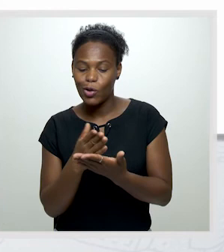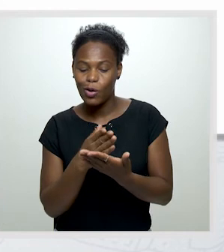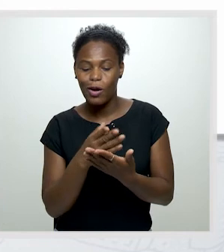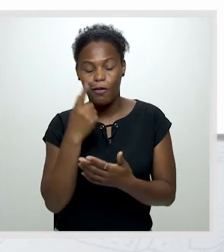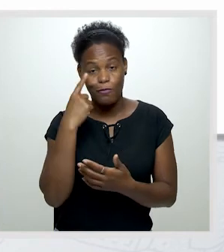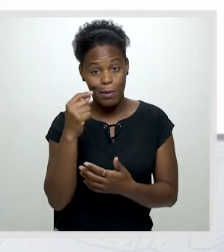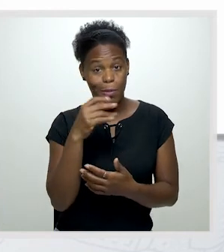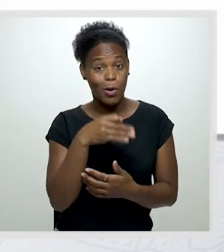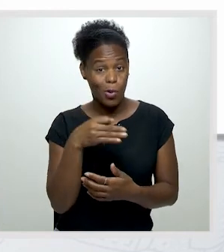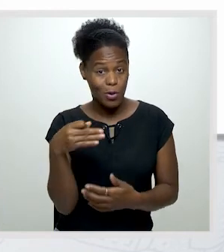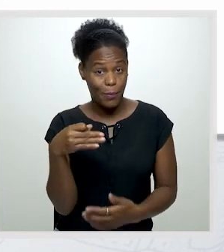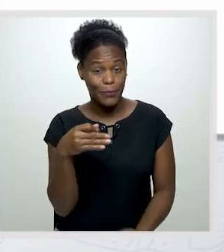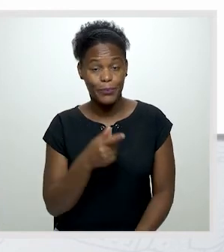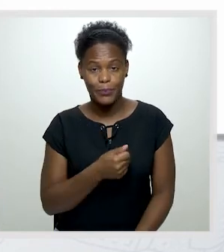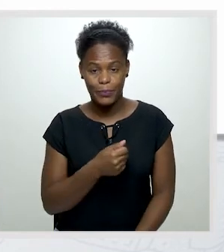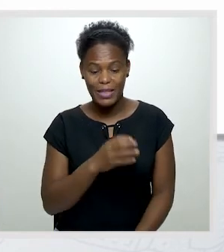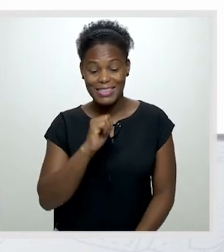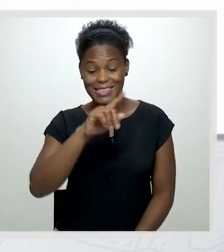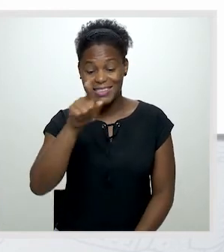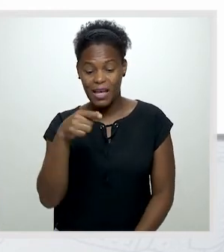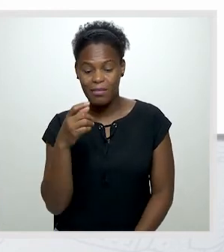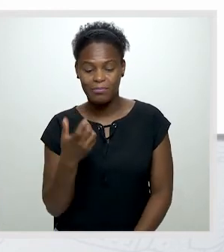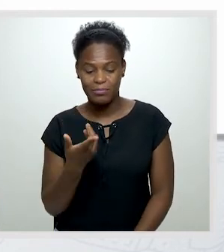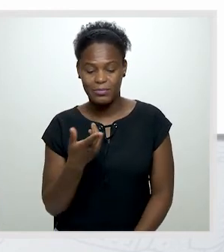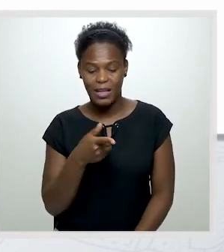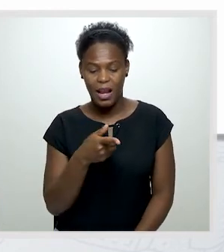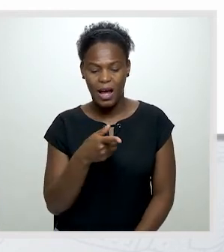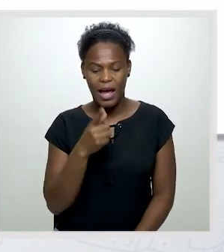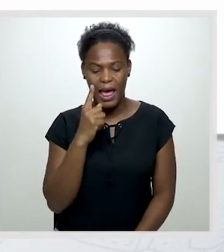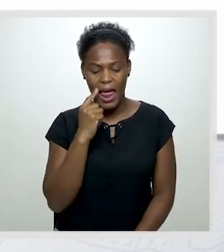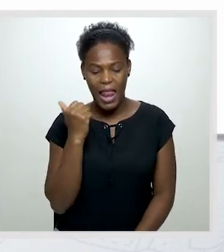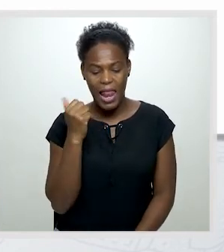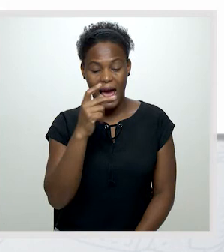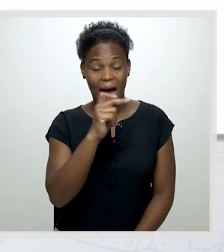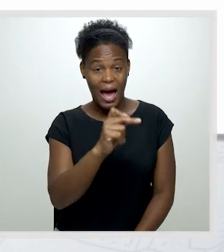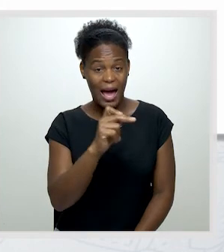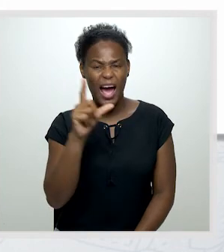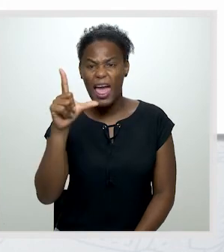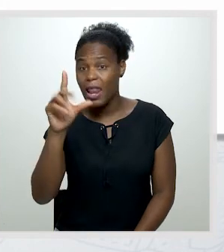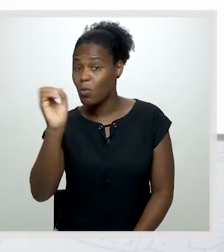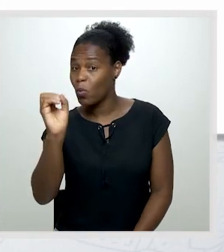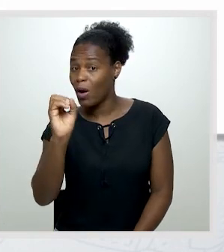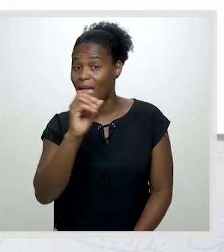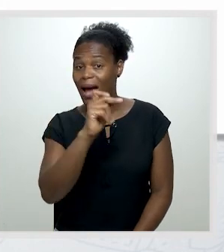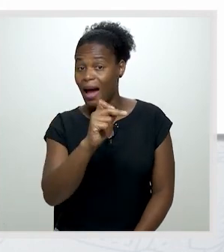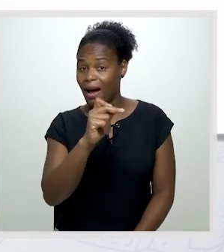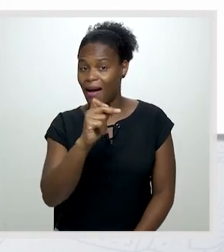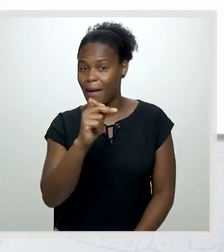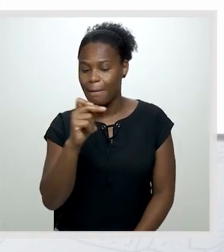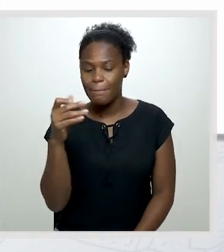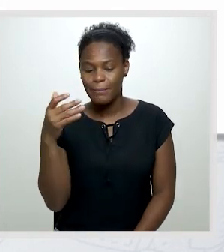Elle, là c'était un petit piège. Elle a passé son enfance à l'étranger.